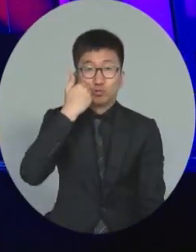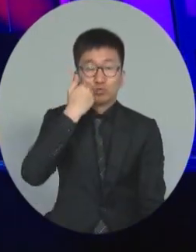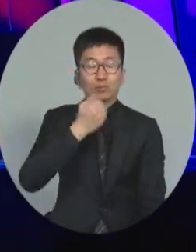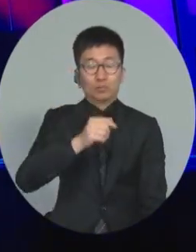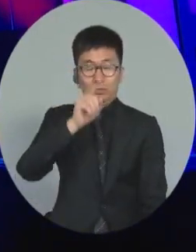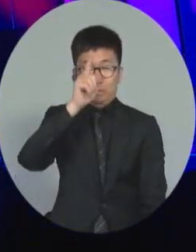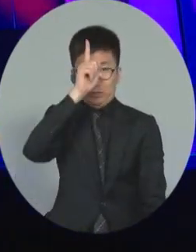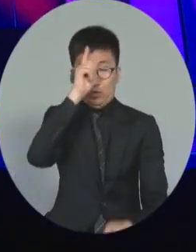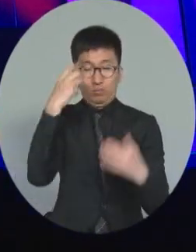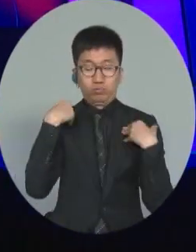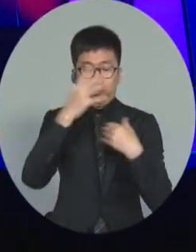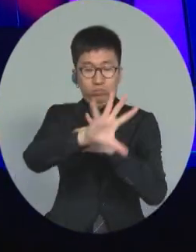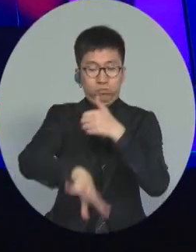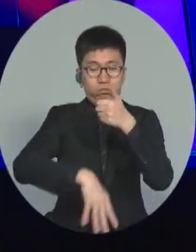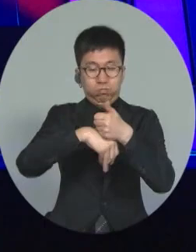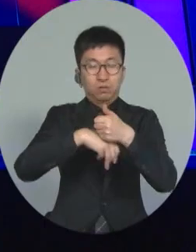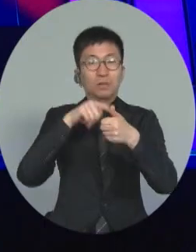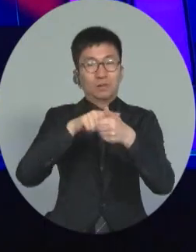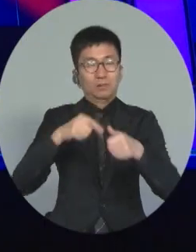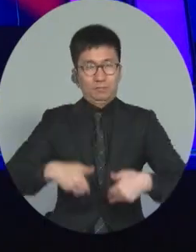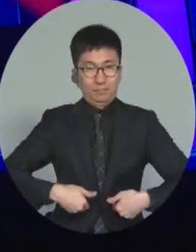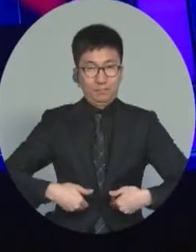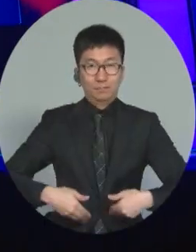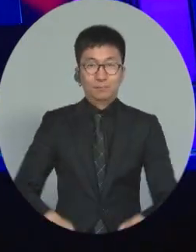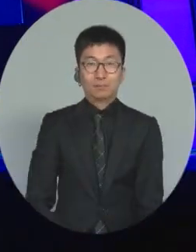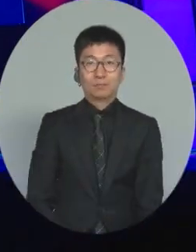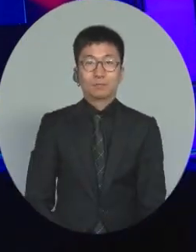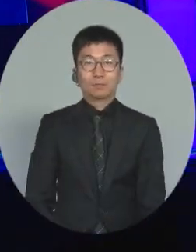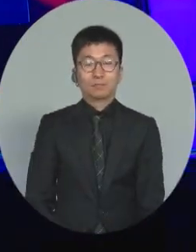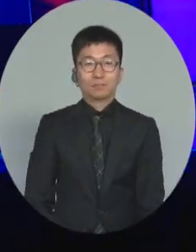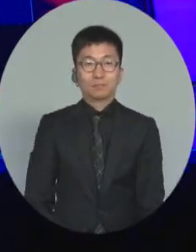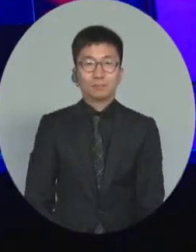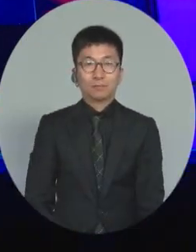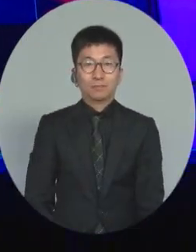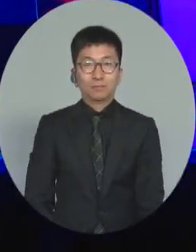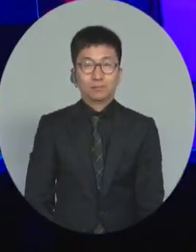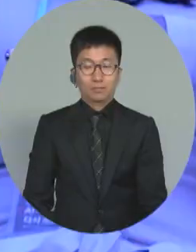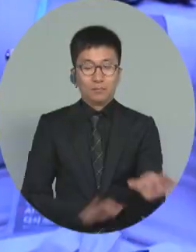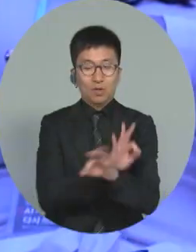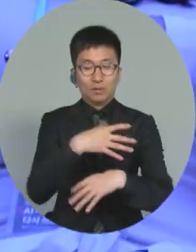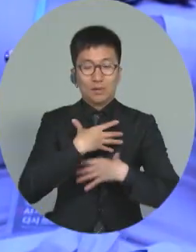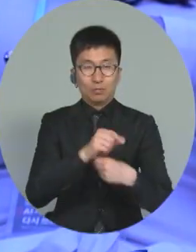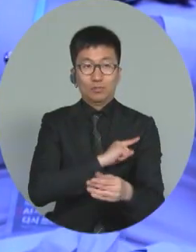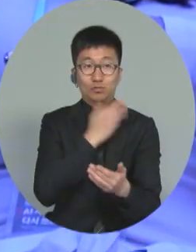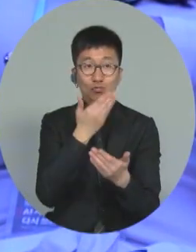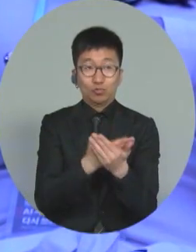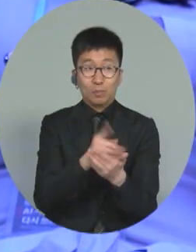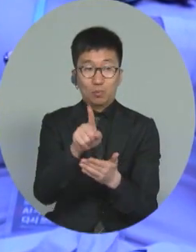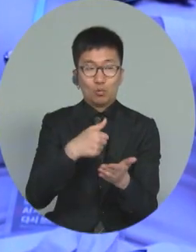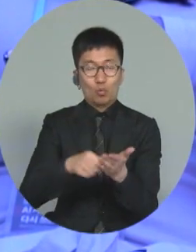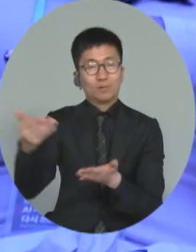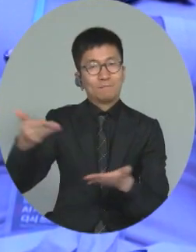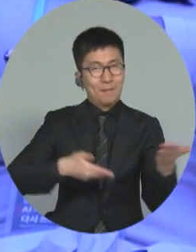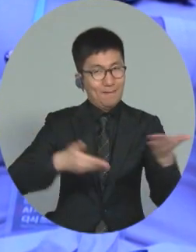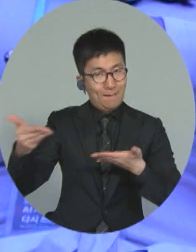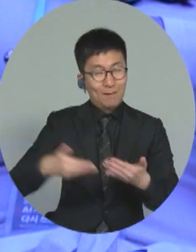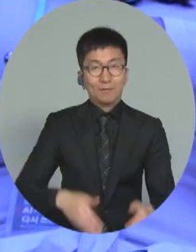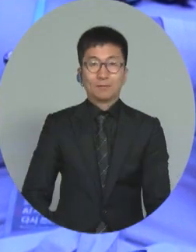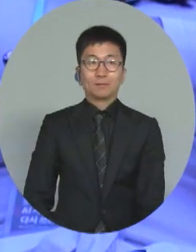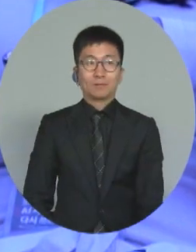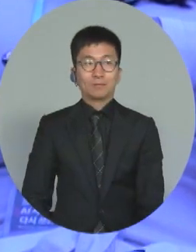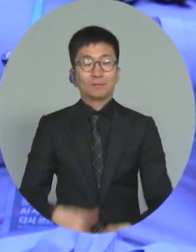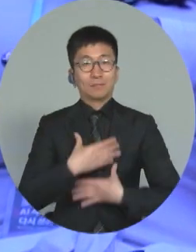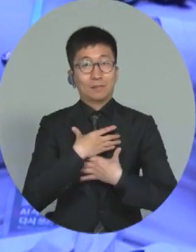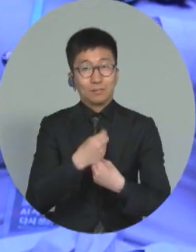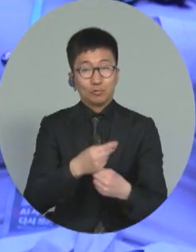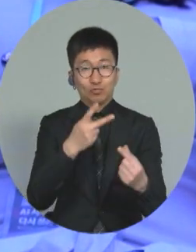컨트롤 타워가 중요합니다 경제 안보의 핵심인 공급망 안정 혁신 기술의